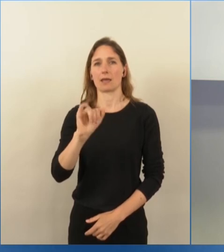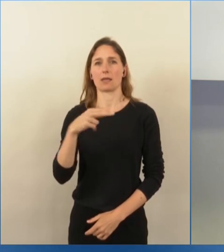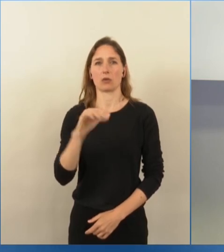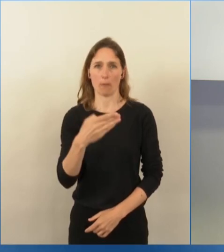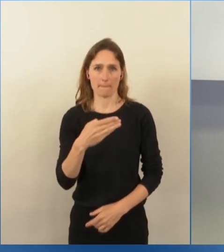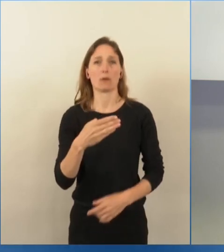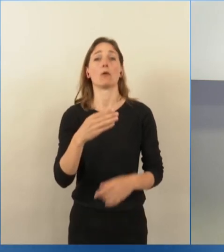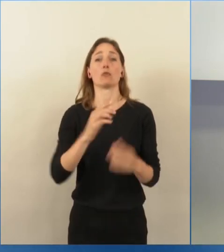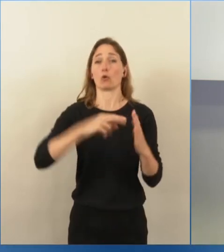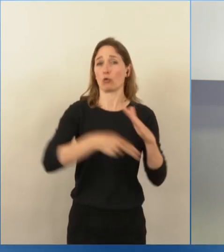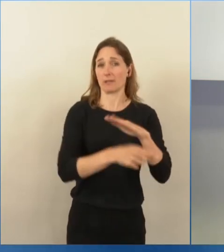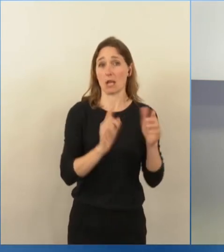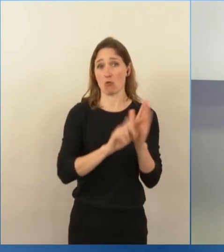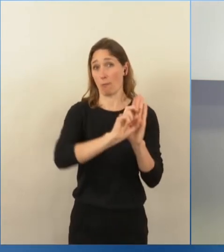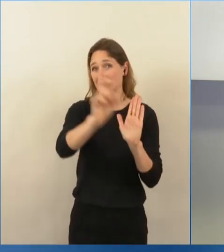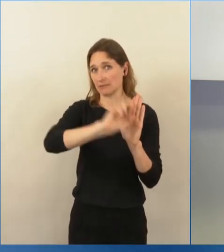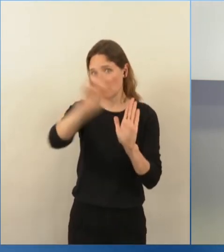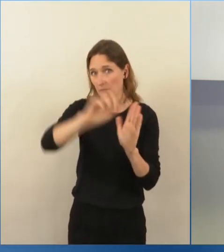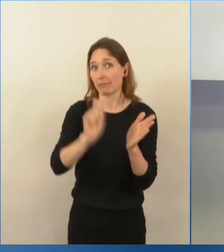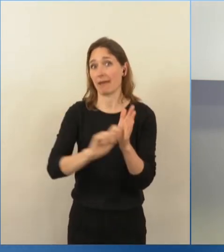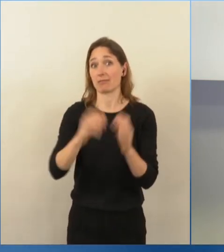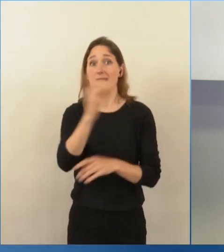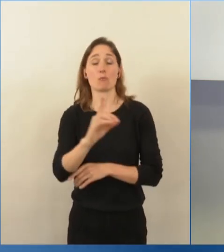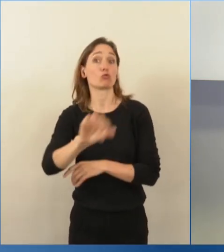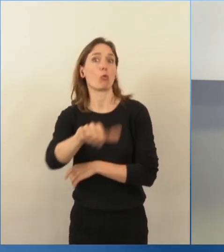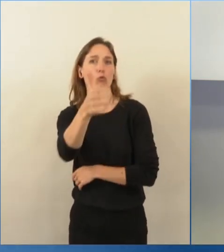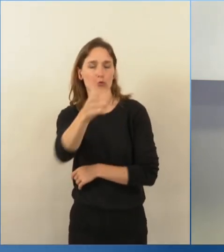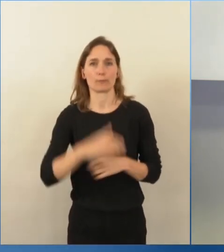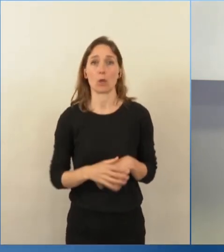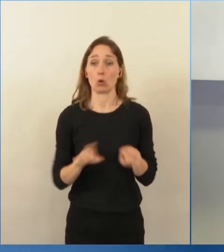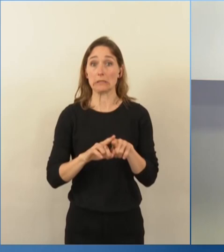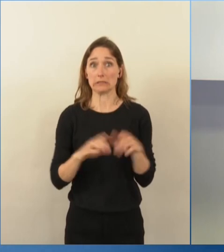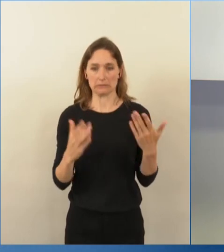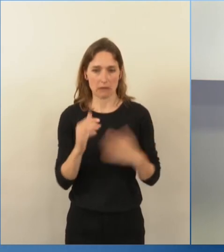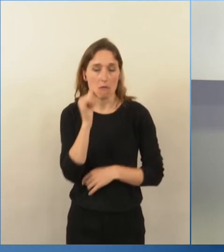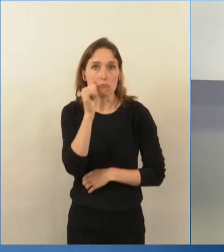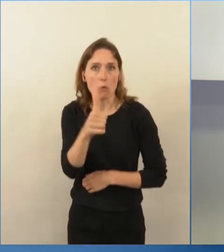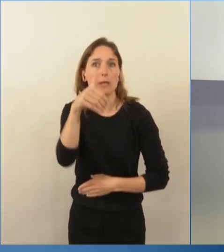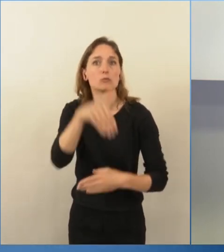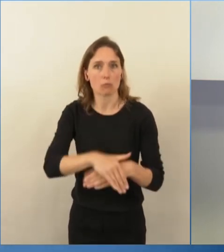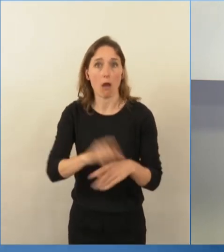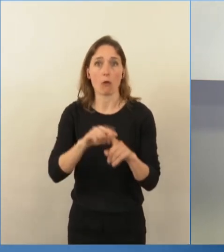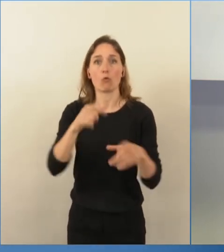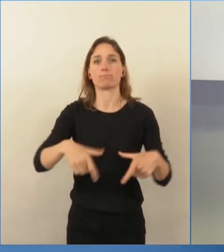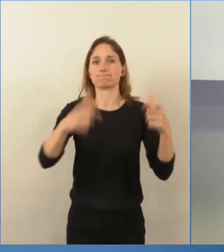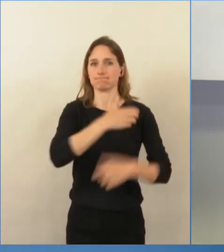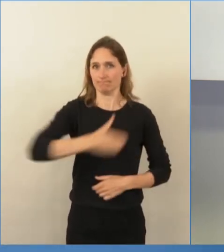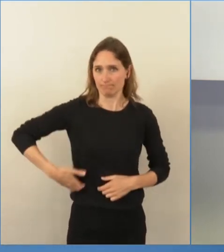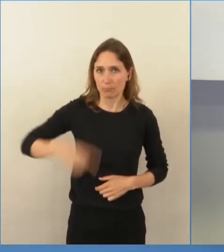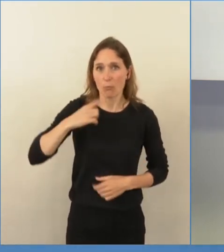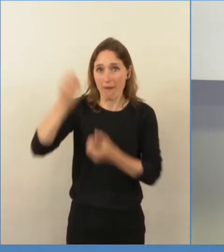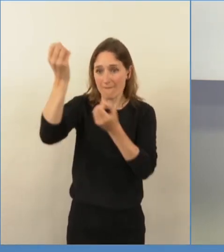puis dès demain soir je vous invite dans le salon d'honneur de l'hôtel de ville pour là aussi un événement festif important